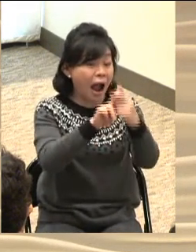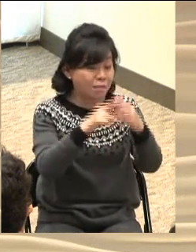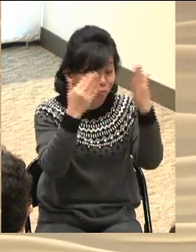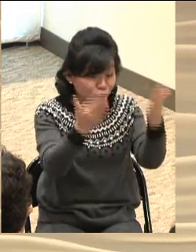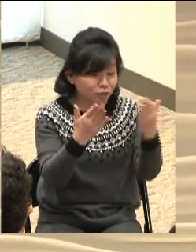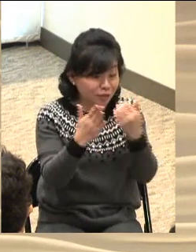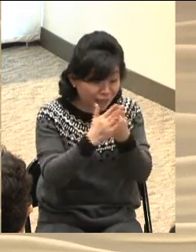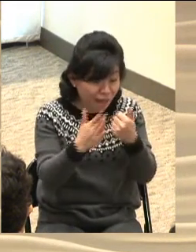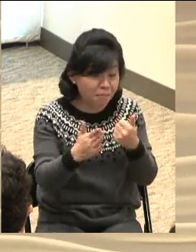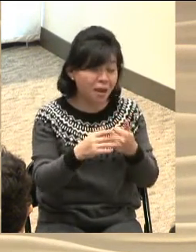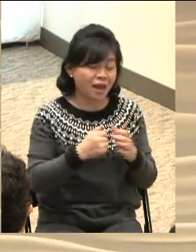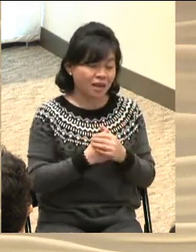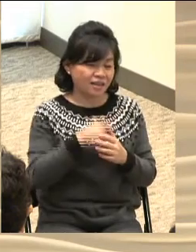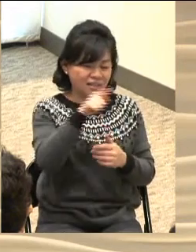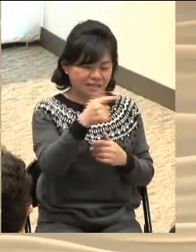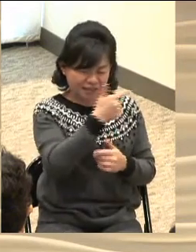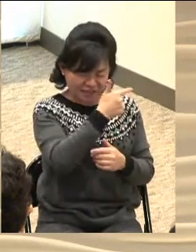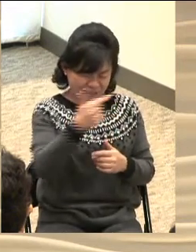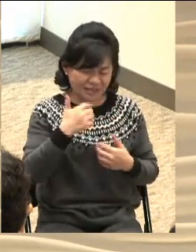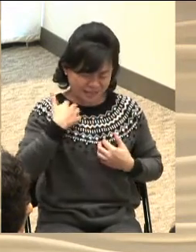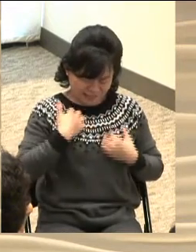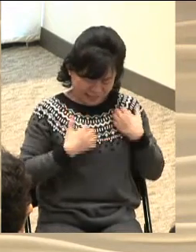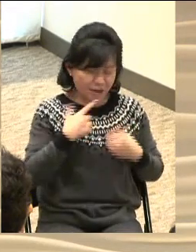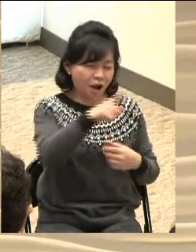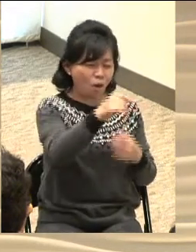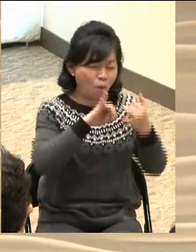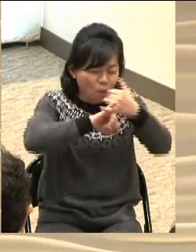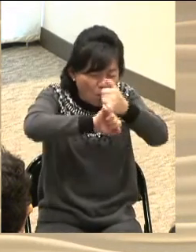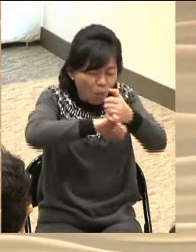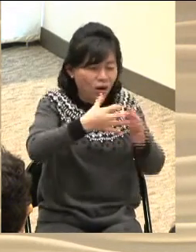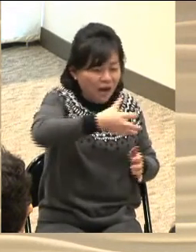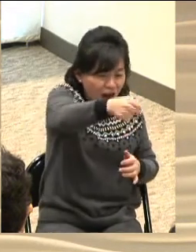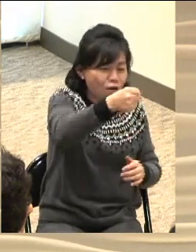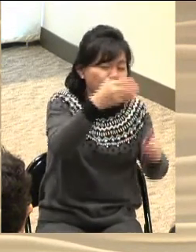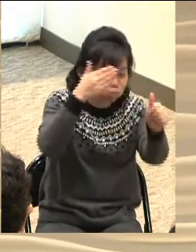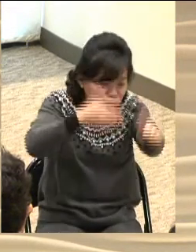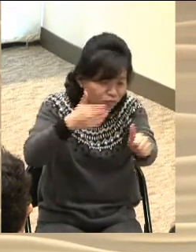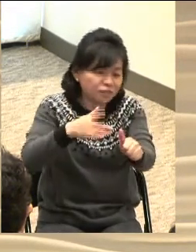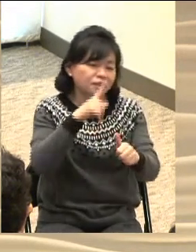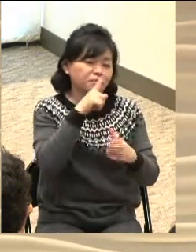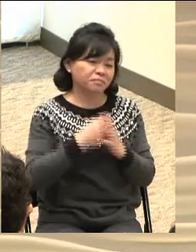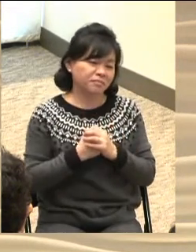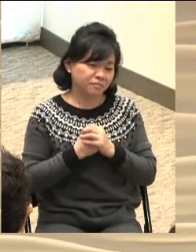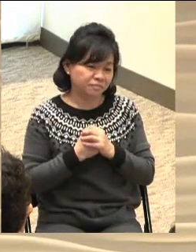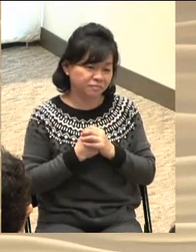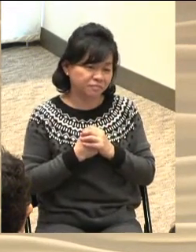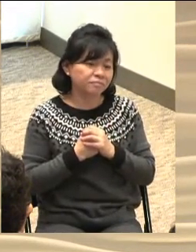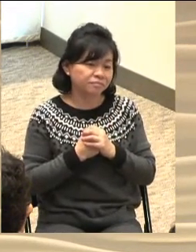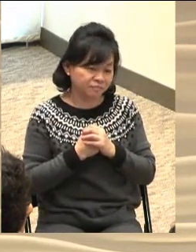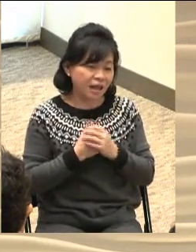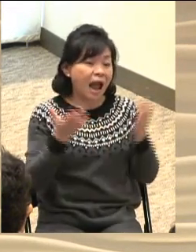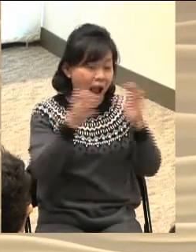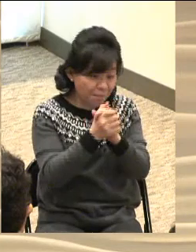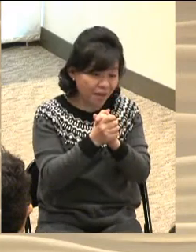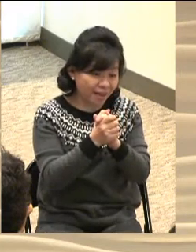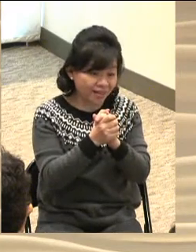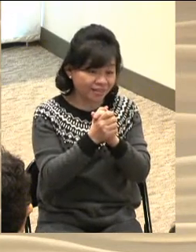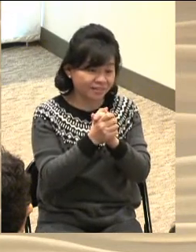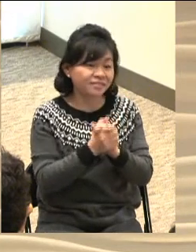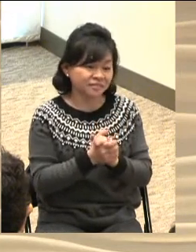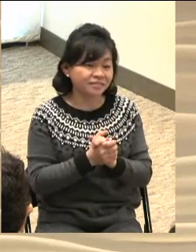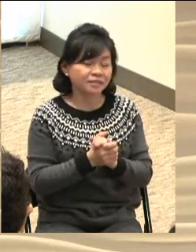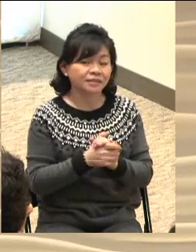이런 기쁨이 샘솟기를 축복드립니다 세 번째로 이 기쁨의 근원은 믿음입니다